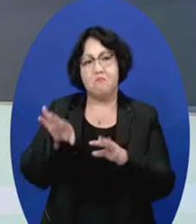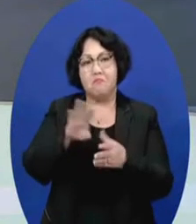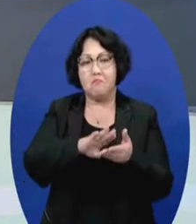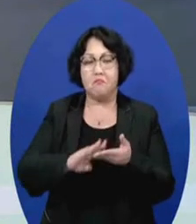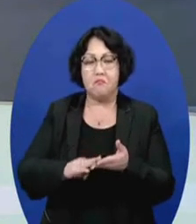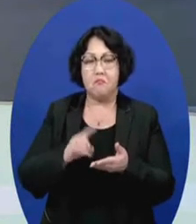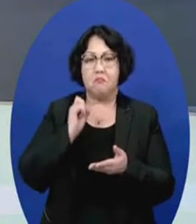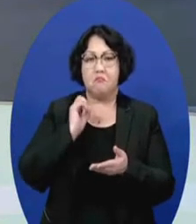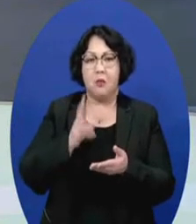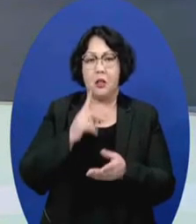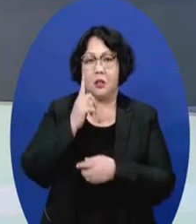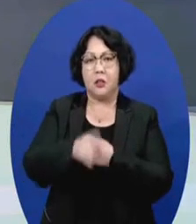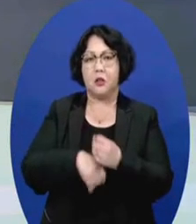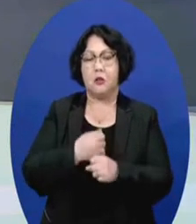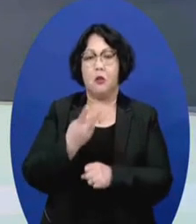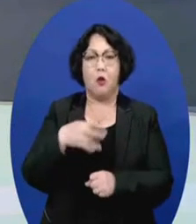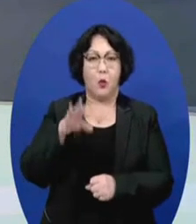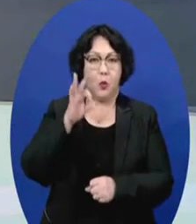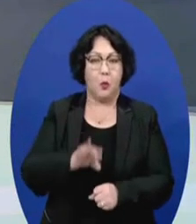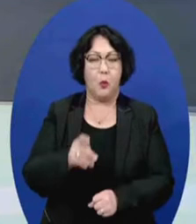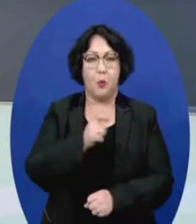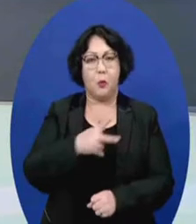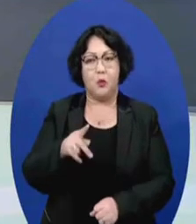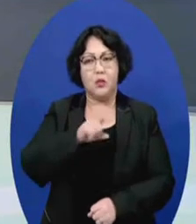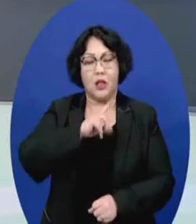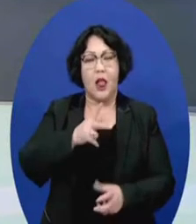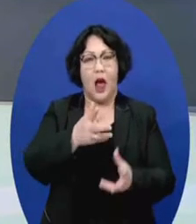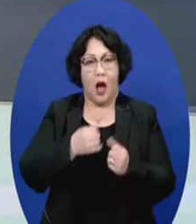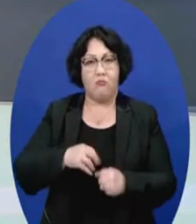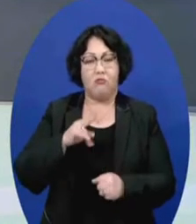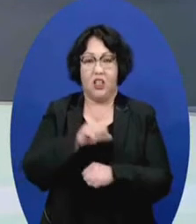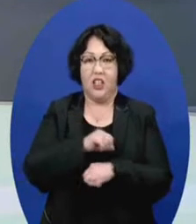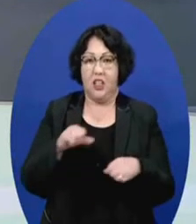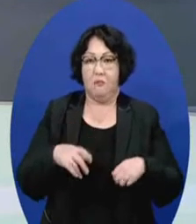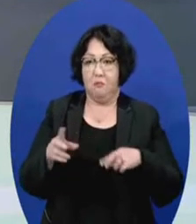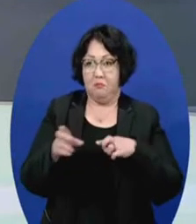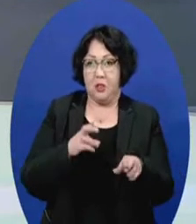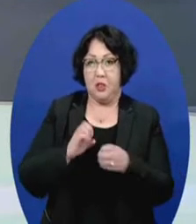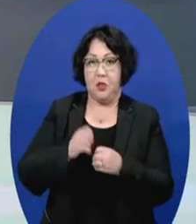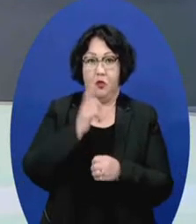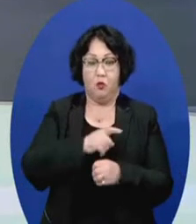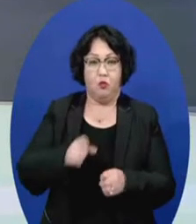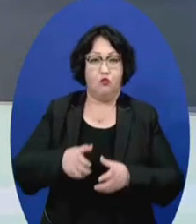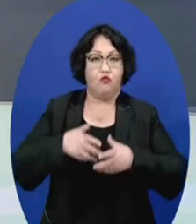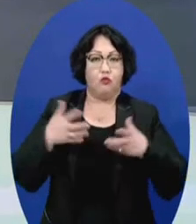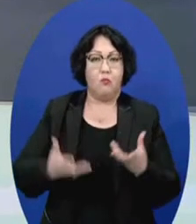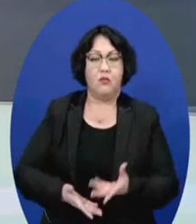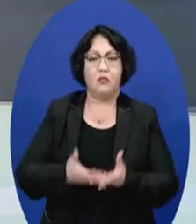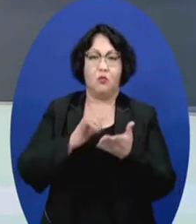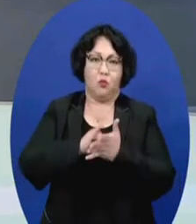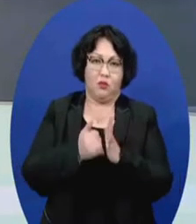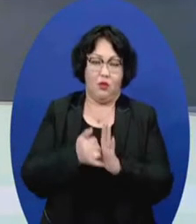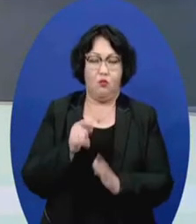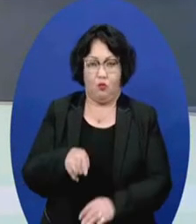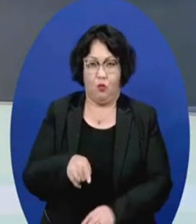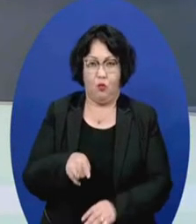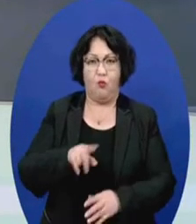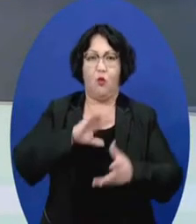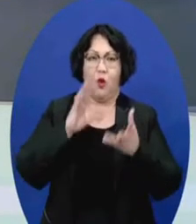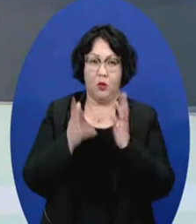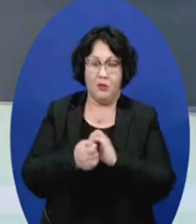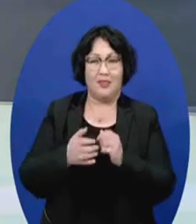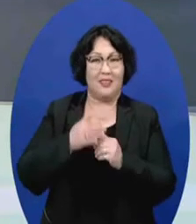байна. Банкнаас жилдээ 20 орчим% хүүтэй зээл авдаг иргэн бизнес эрхлэгчдэд энэ нь томоохон дэмжлэг болж байгааг хэлж байна. За